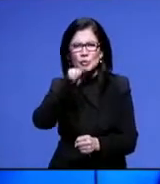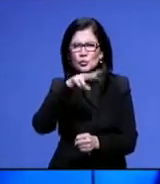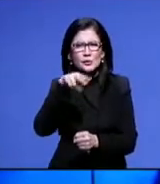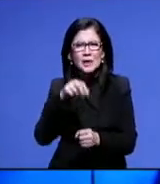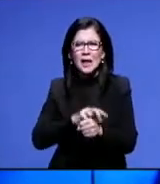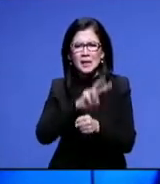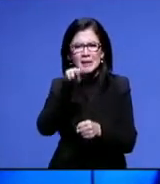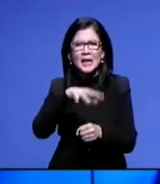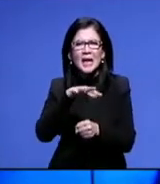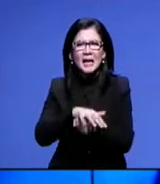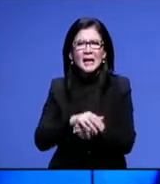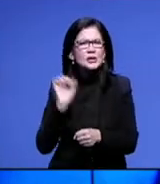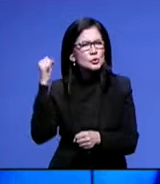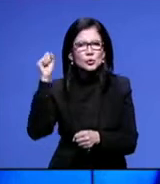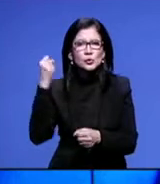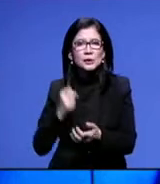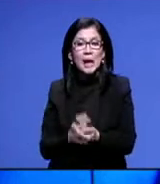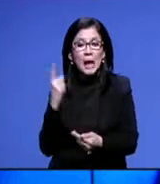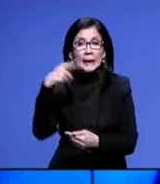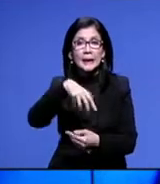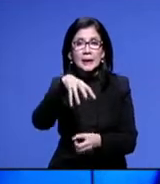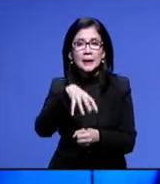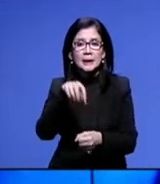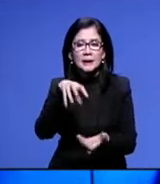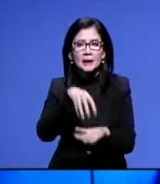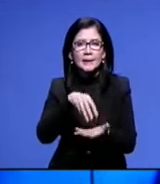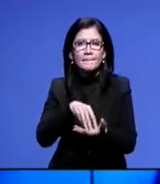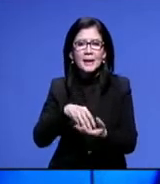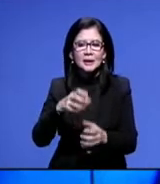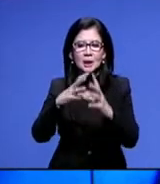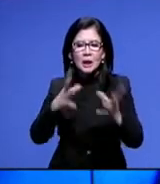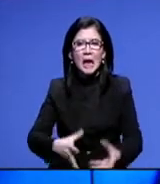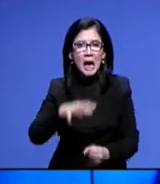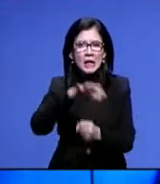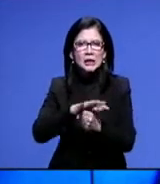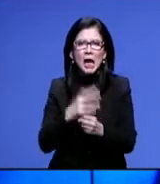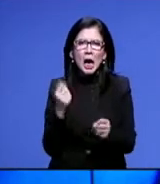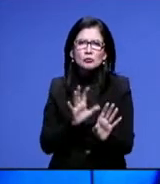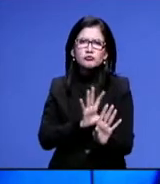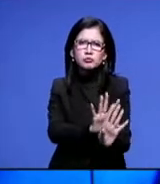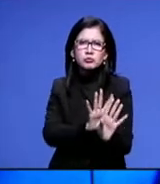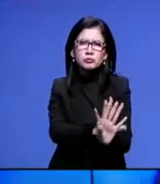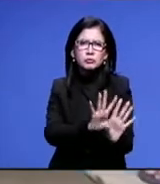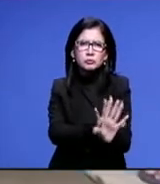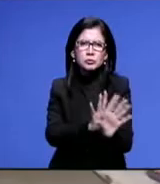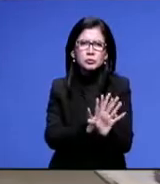akhirnya warga menyerbu salah satu pangkalan LPG dan harus berdesakan demi kebagian tabung gas.